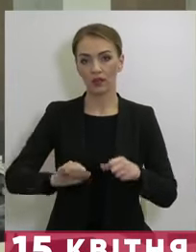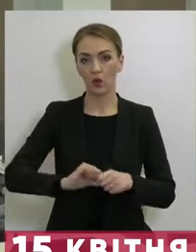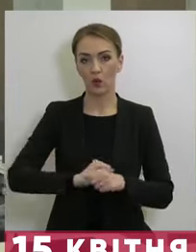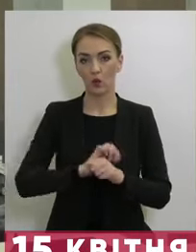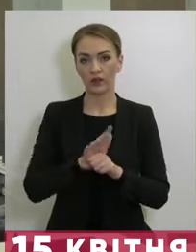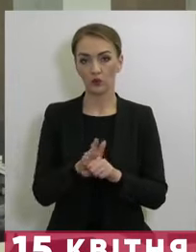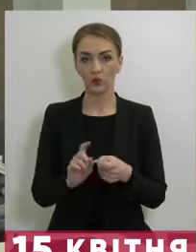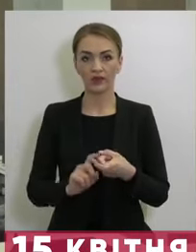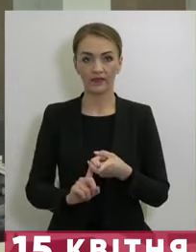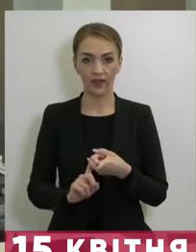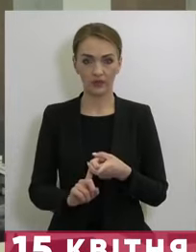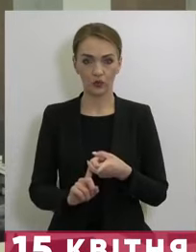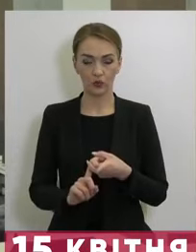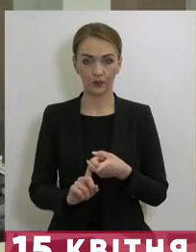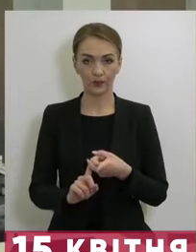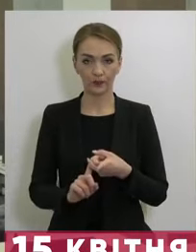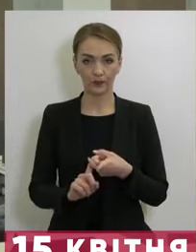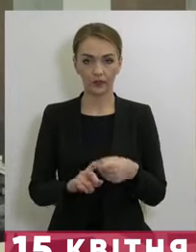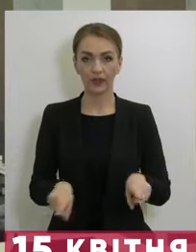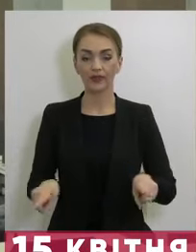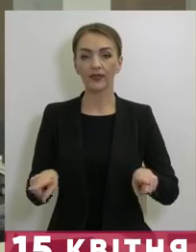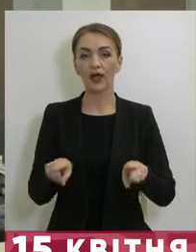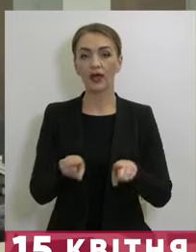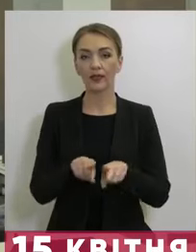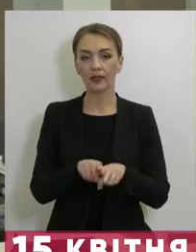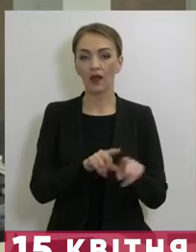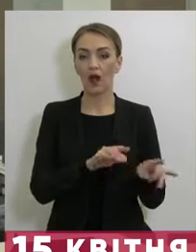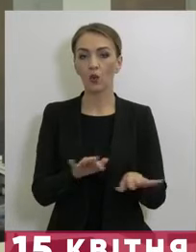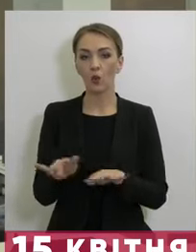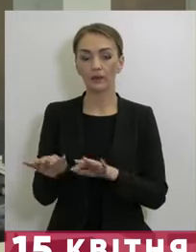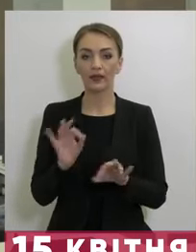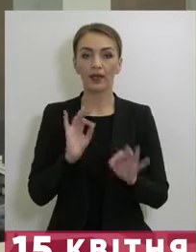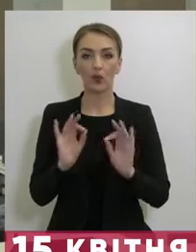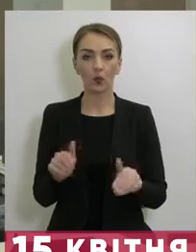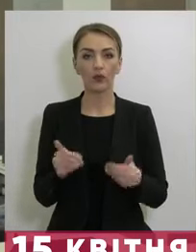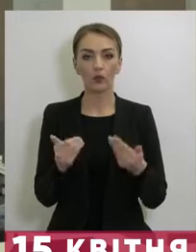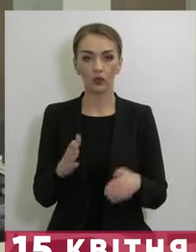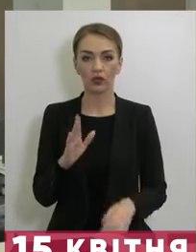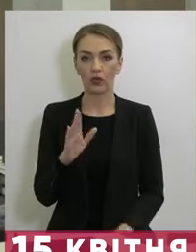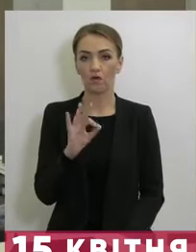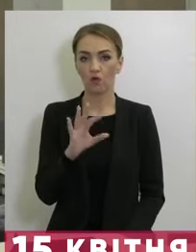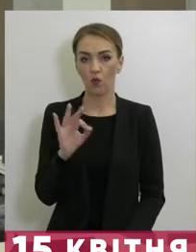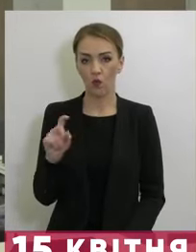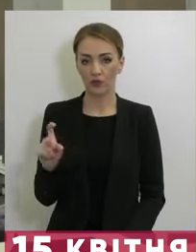коронавірусну інфекцію. Саме такий алгоритм рекомендує ВООЗ.